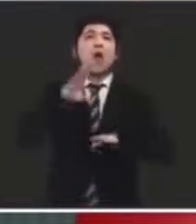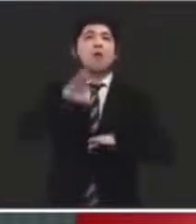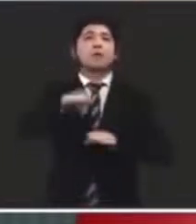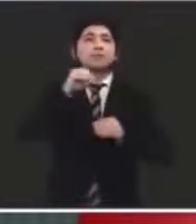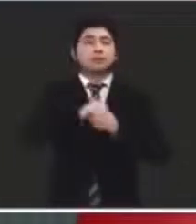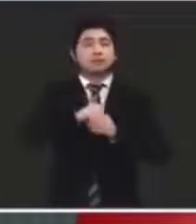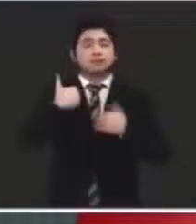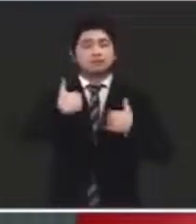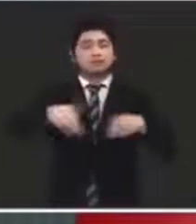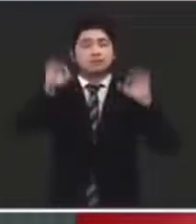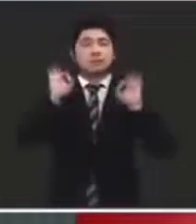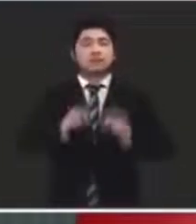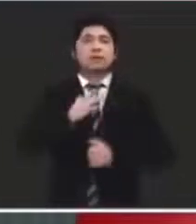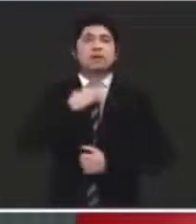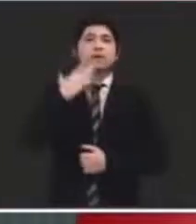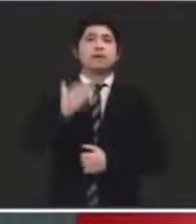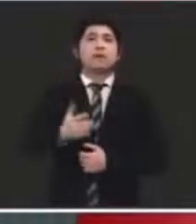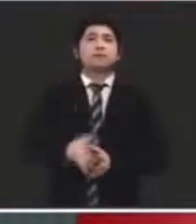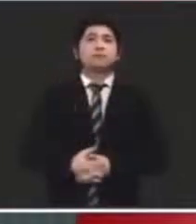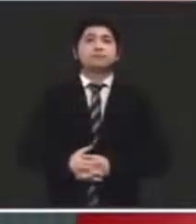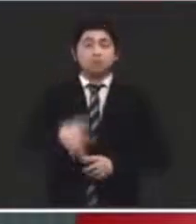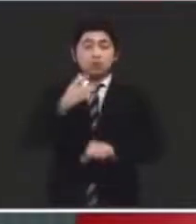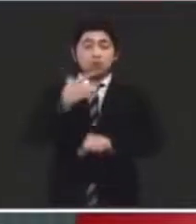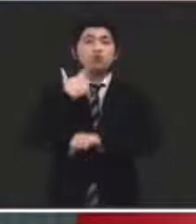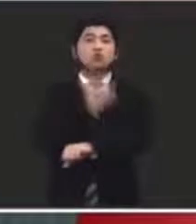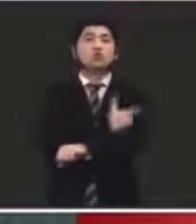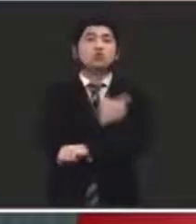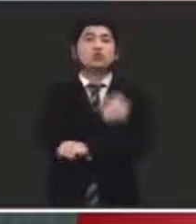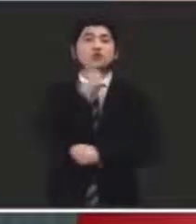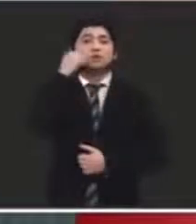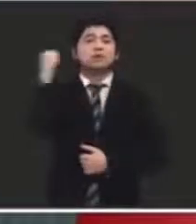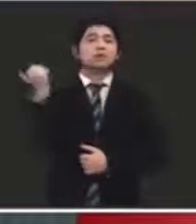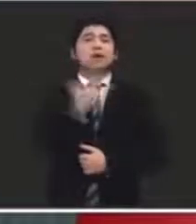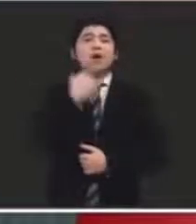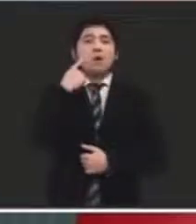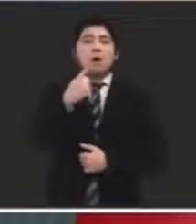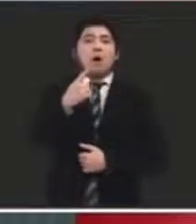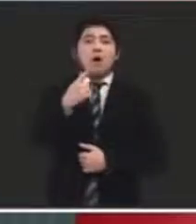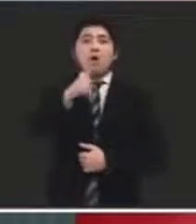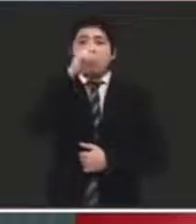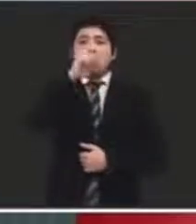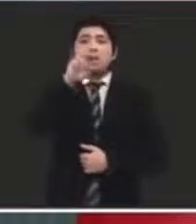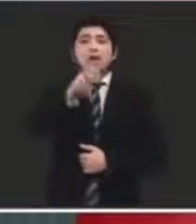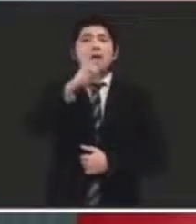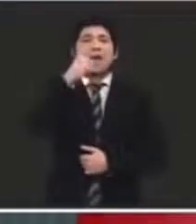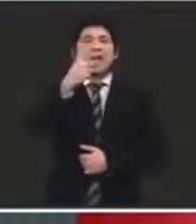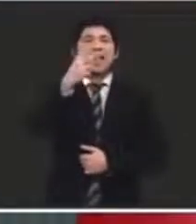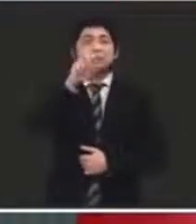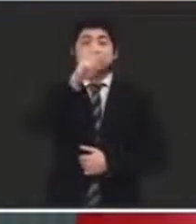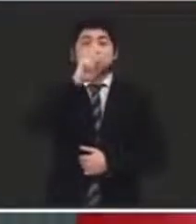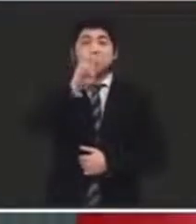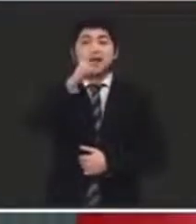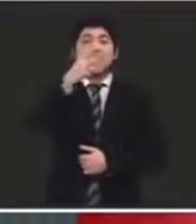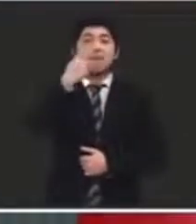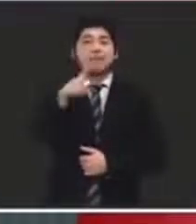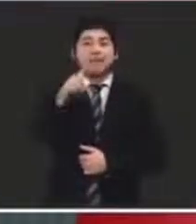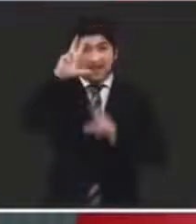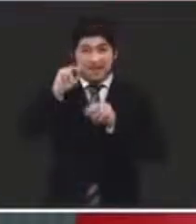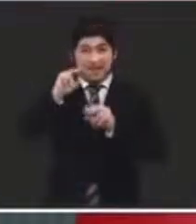devreye alıyoruz yurt kapasitemizi 182 bin yataktan